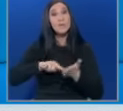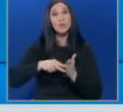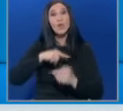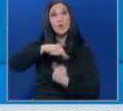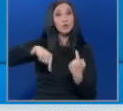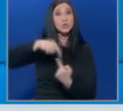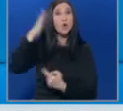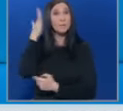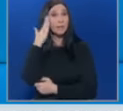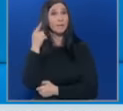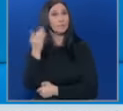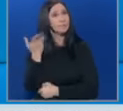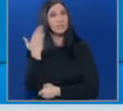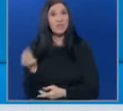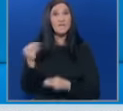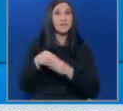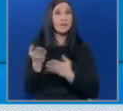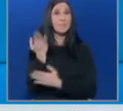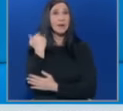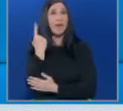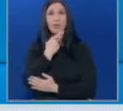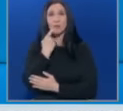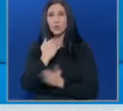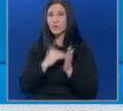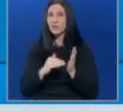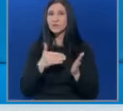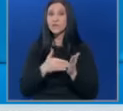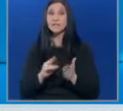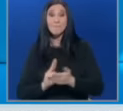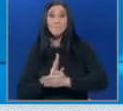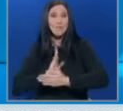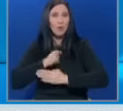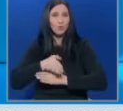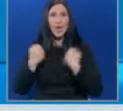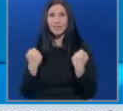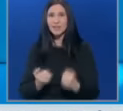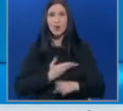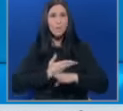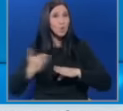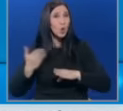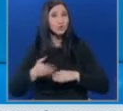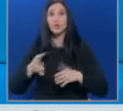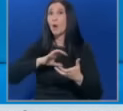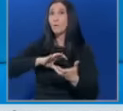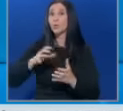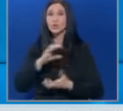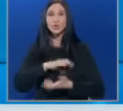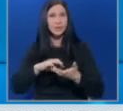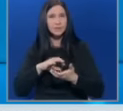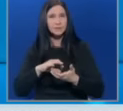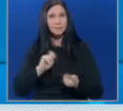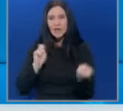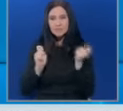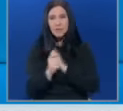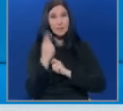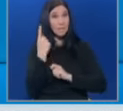на ротационен премиер. Той беше въведен преди година и половина, за да се преодолее тежка и продължителна политическа криза.